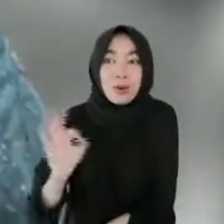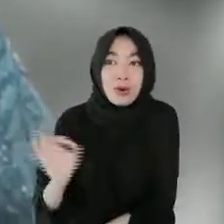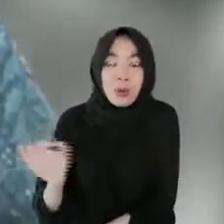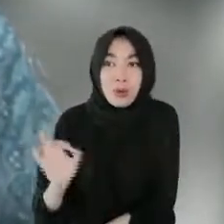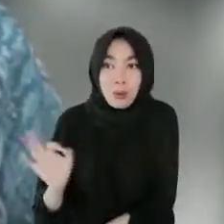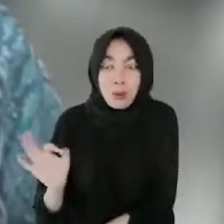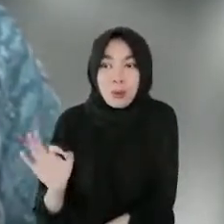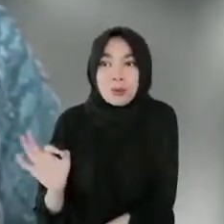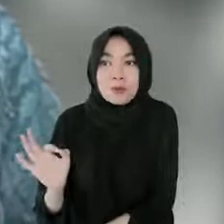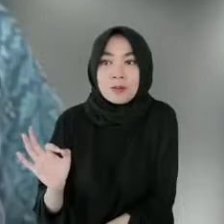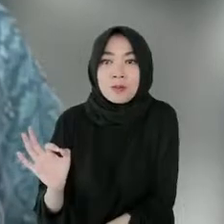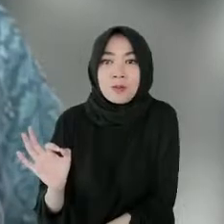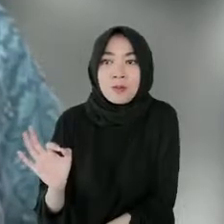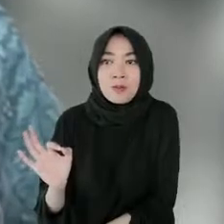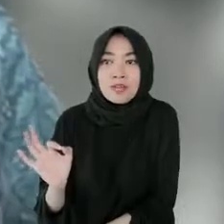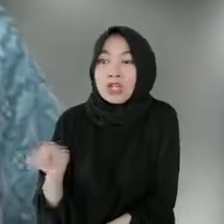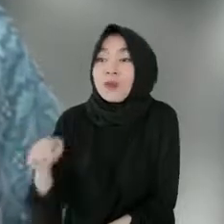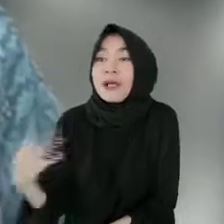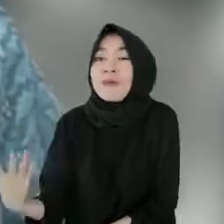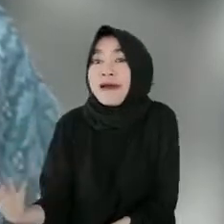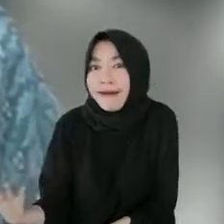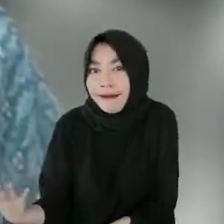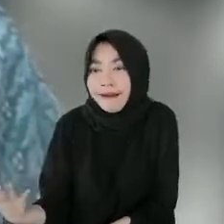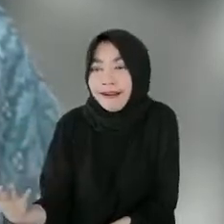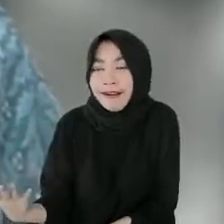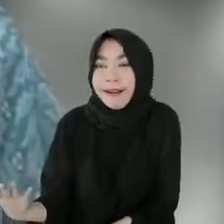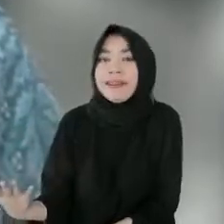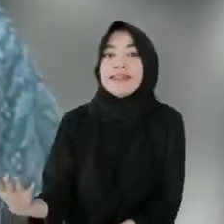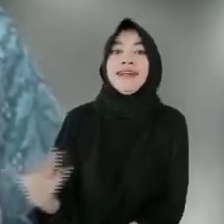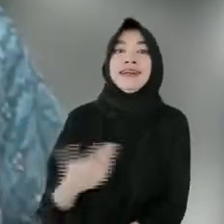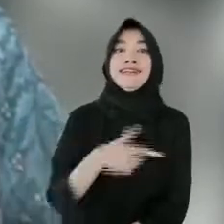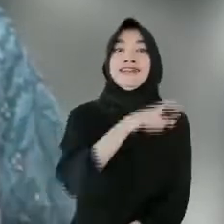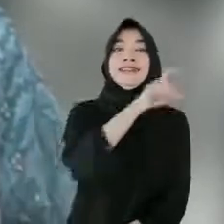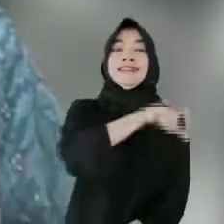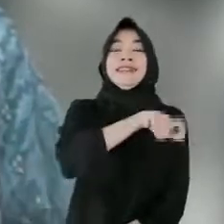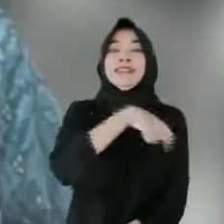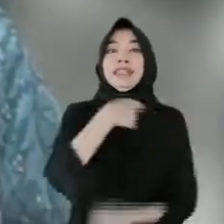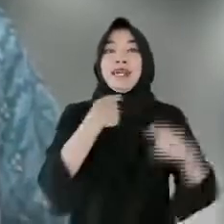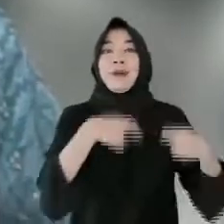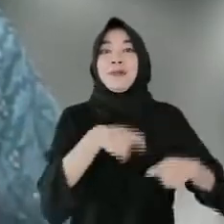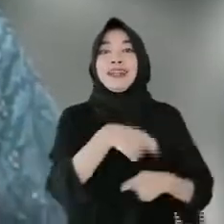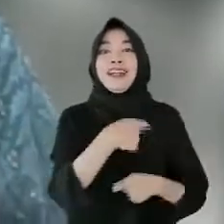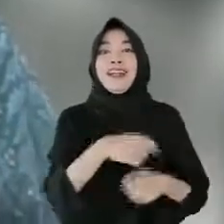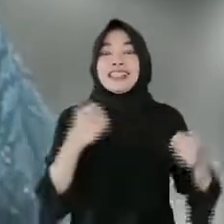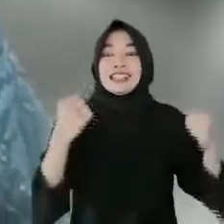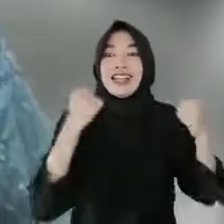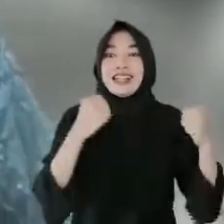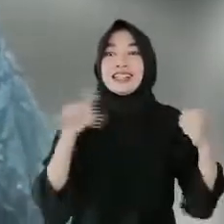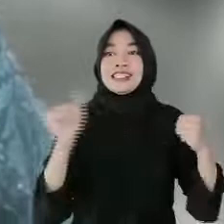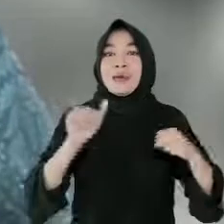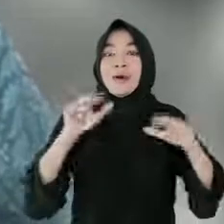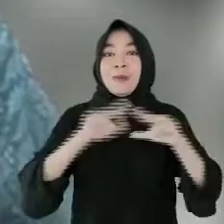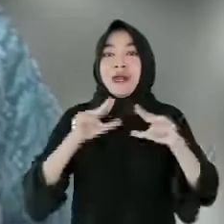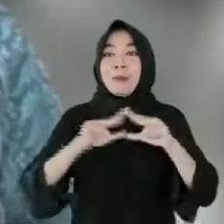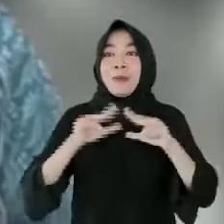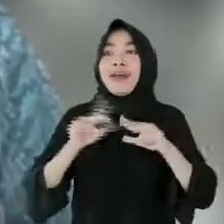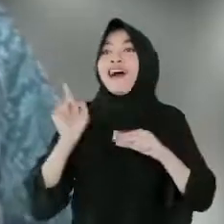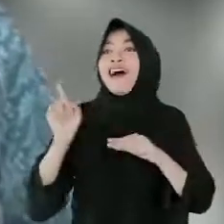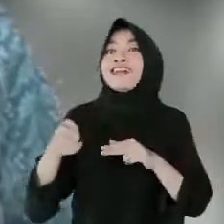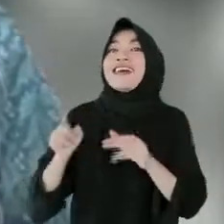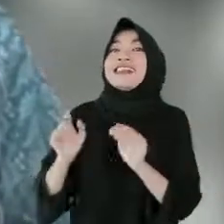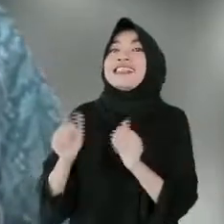Hai bahwa Kemenkes dan juga BNPB sudah menyiapkannya